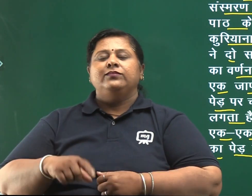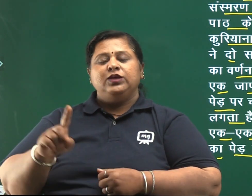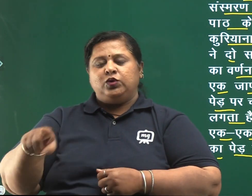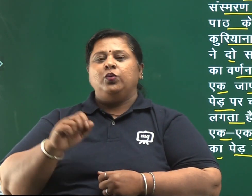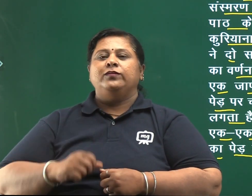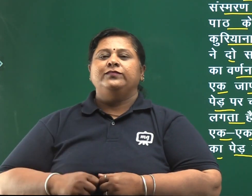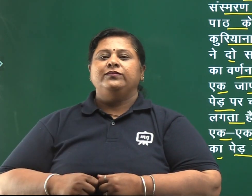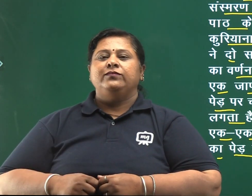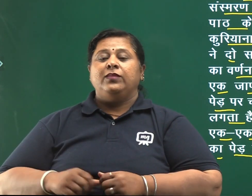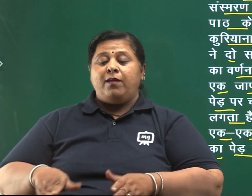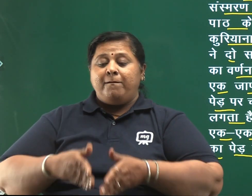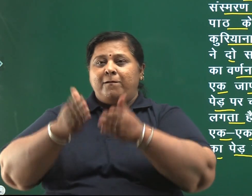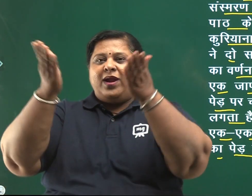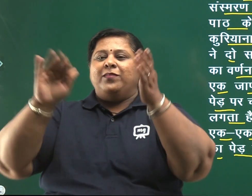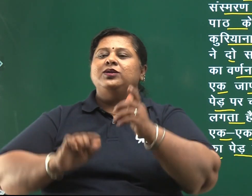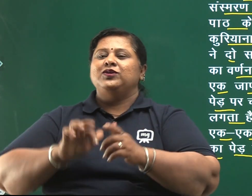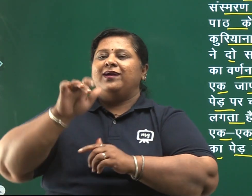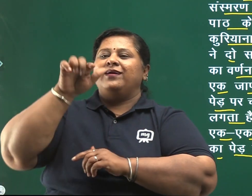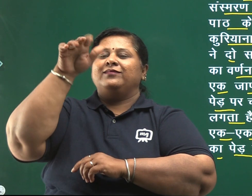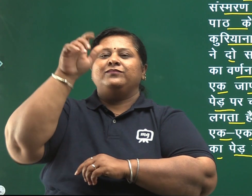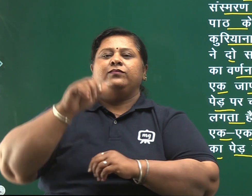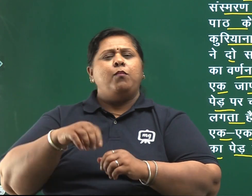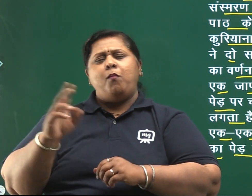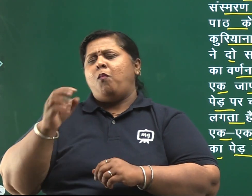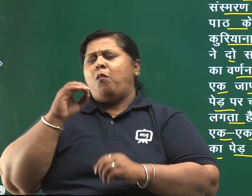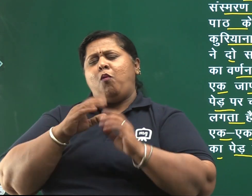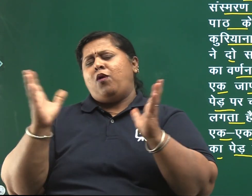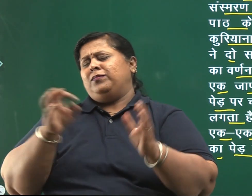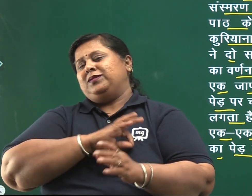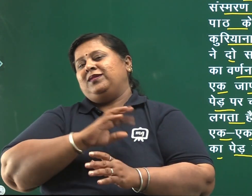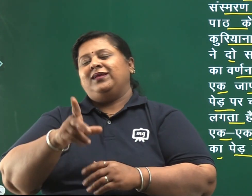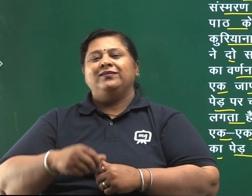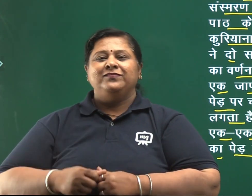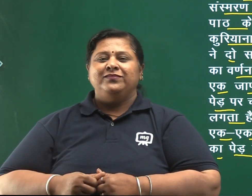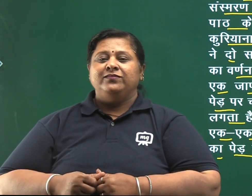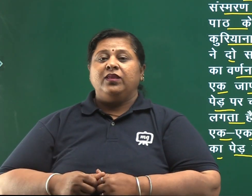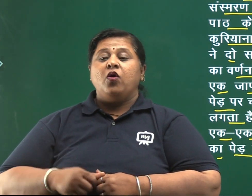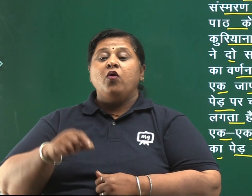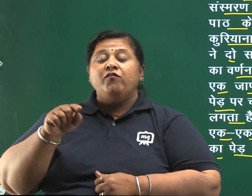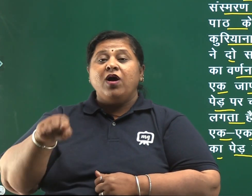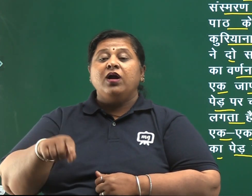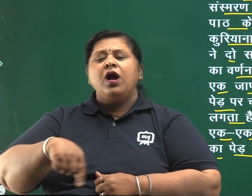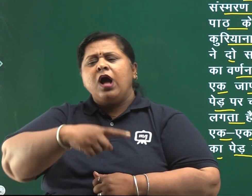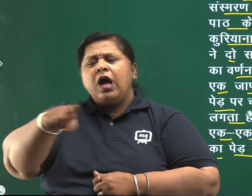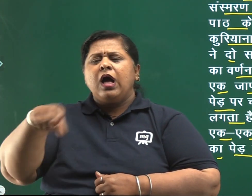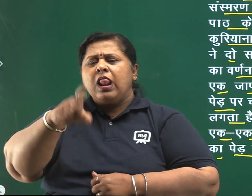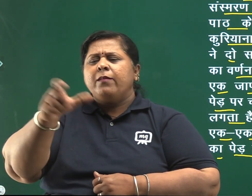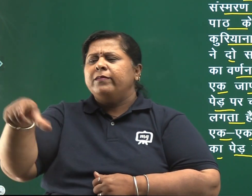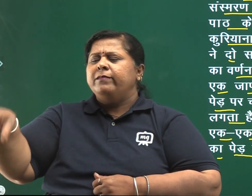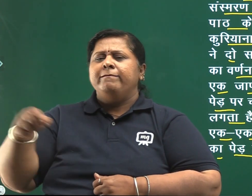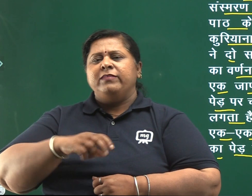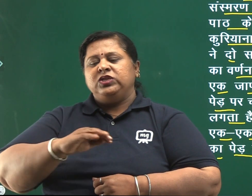जिसको पेड़ पर चढ़ना बहुत पसंद होता है, और वहाँ का प्रत्येक बच्चा